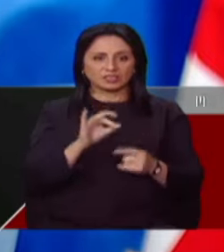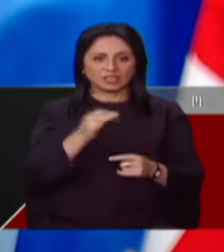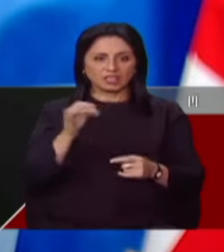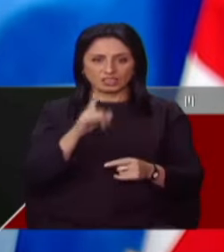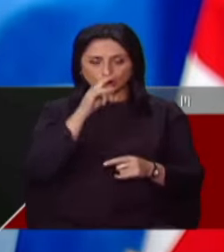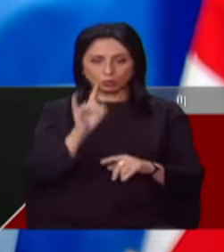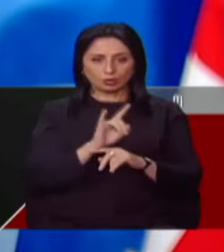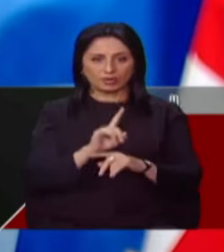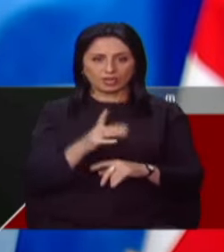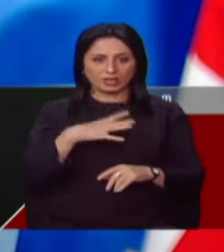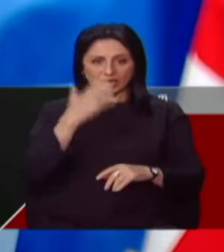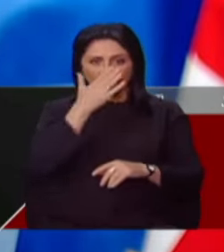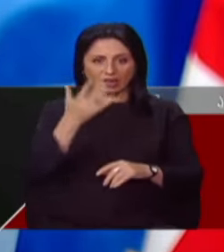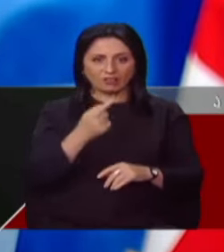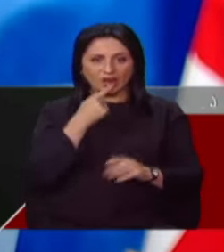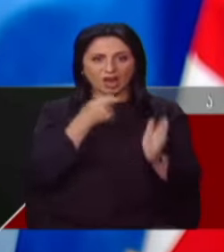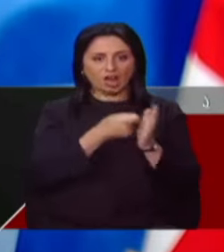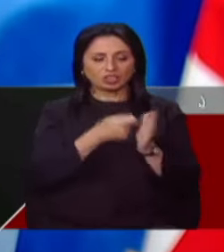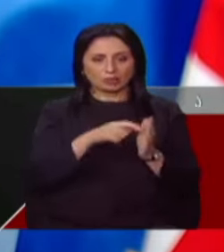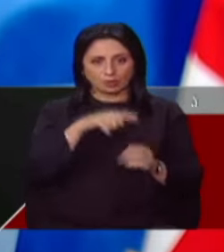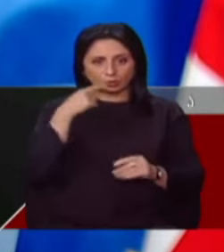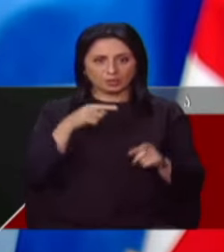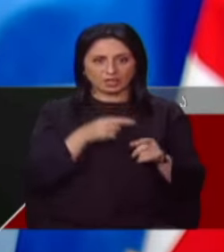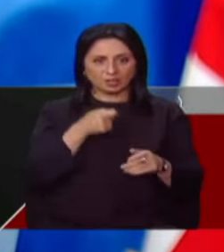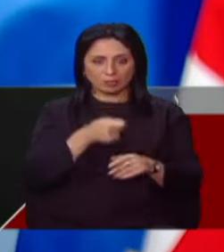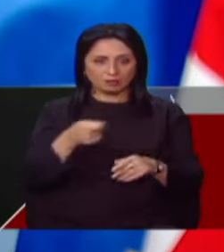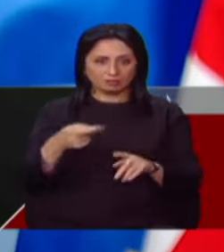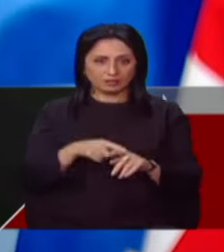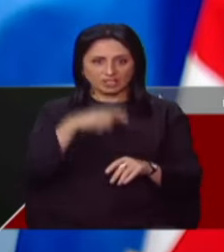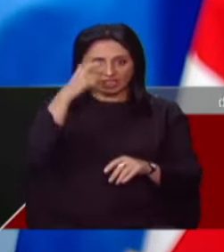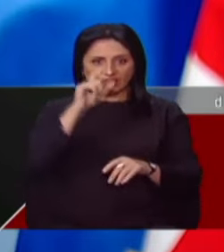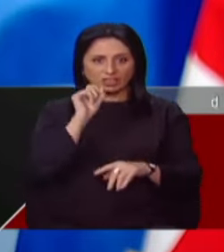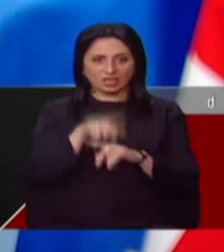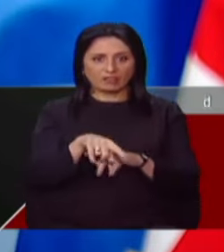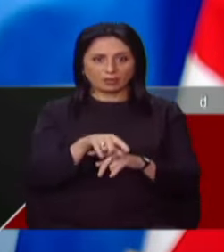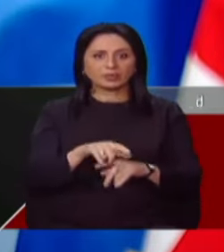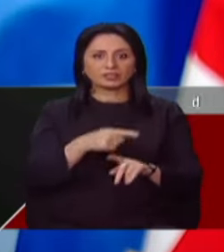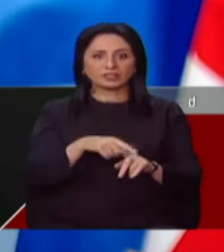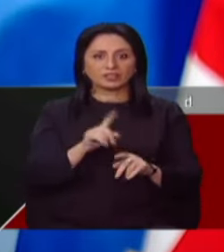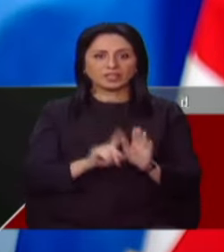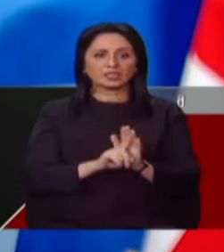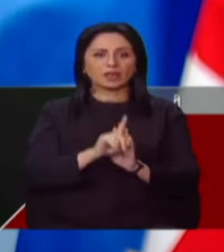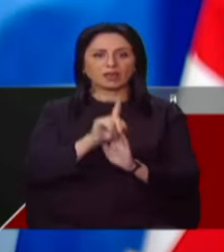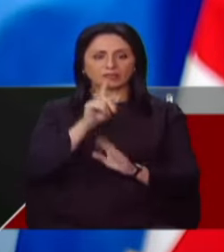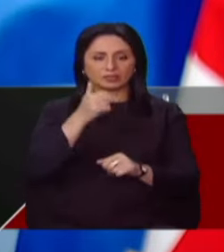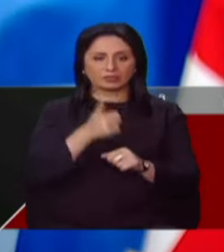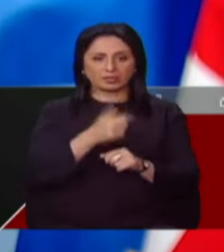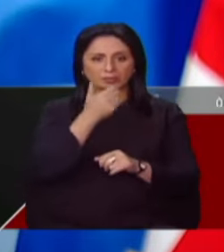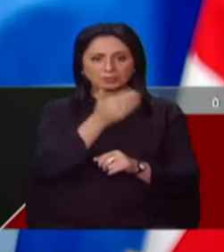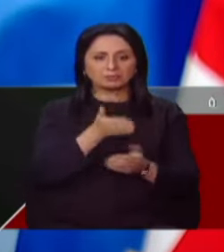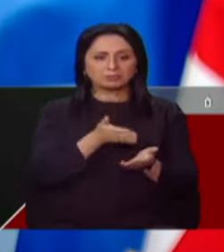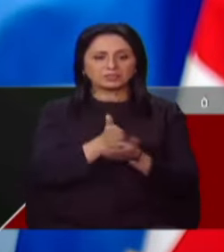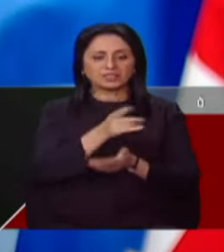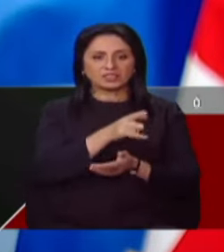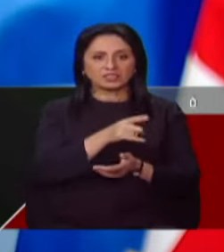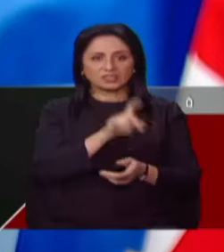ისტორიული ტყუილი, რაც ქართულ ხალხს აჭამა რუსეთმა. ბიძინა ივანიშვილის დავალება იმ თავითვე მისია,